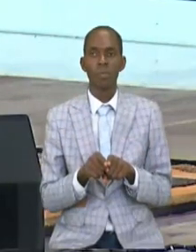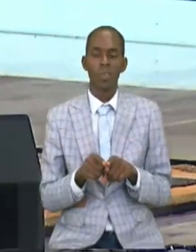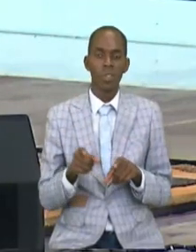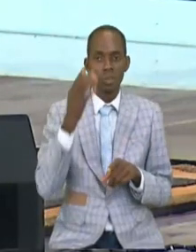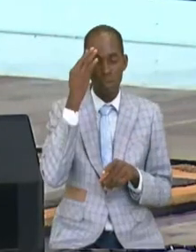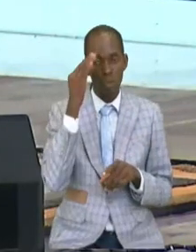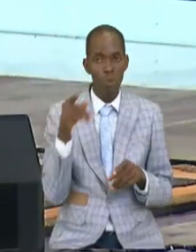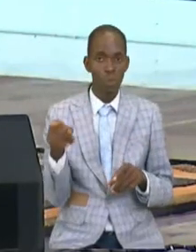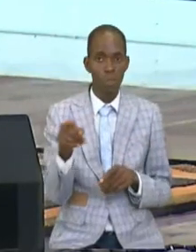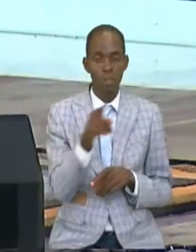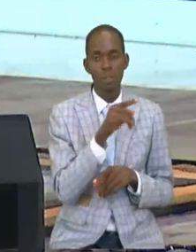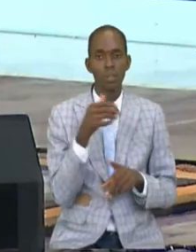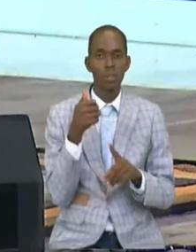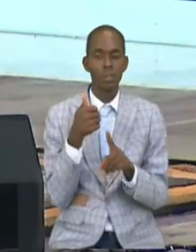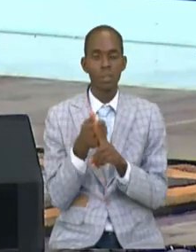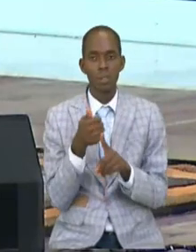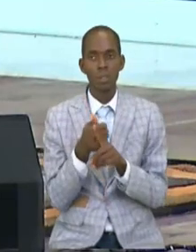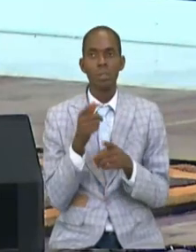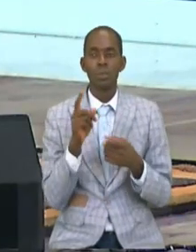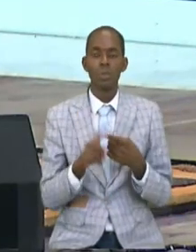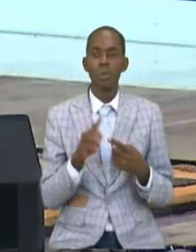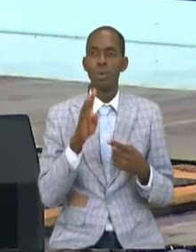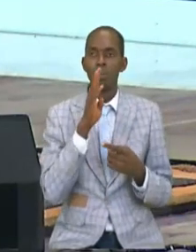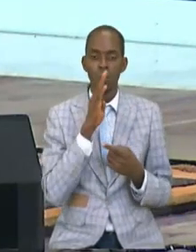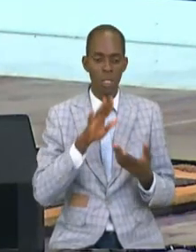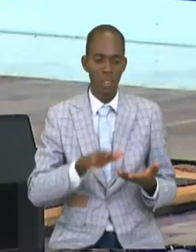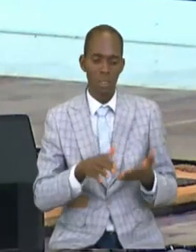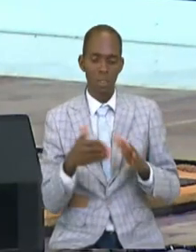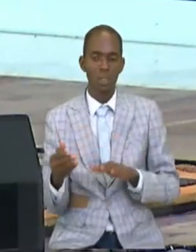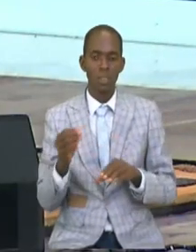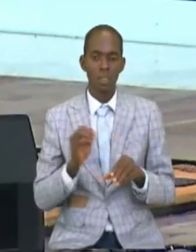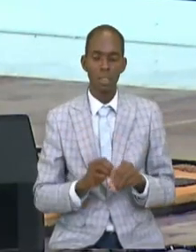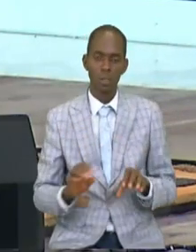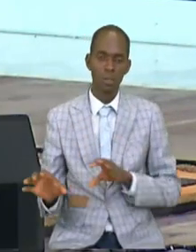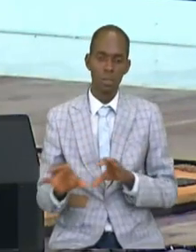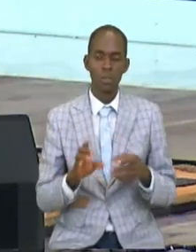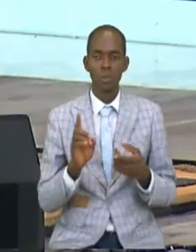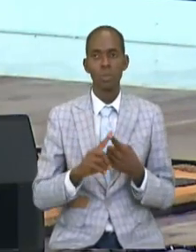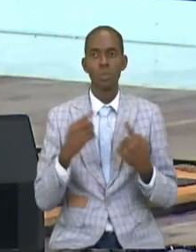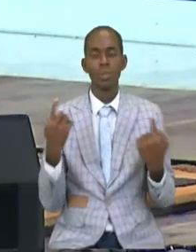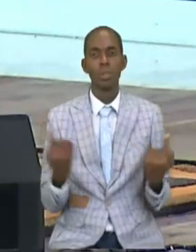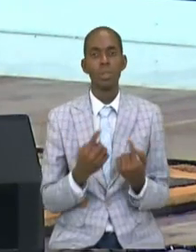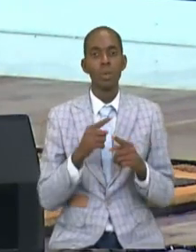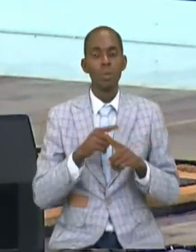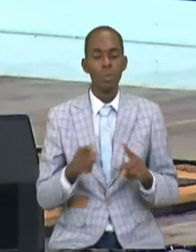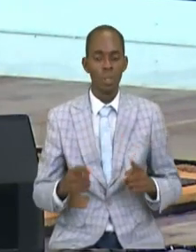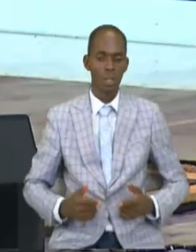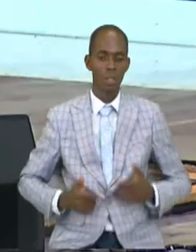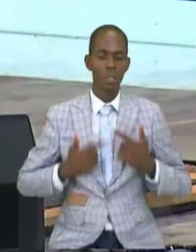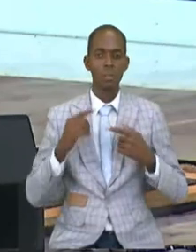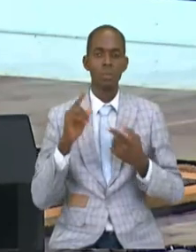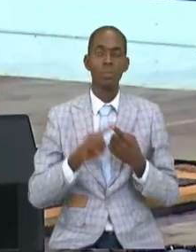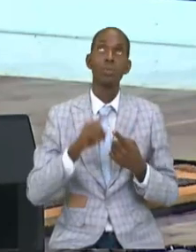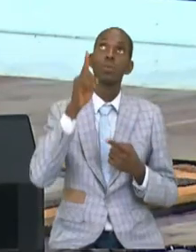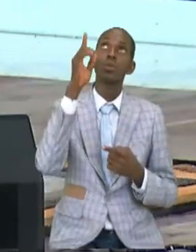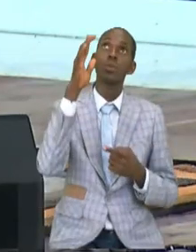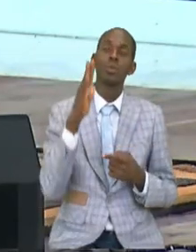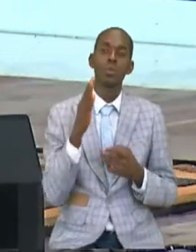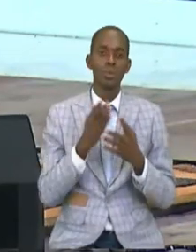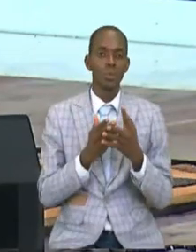vous-même, regardez-vous comme mort au péché et comme vivant pour